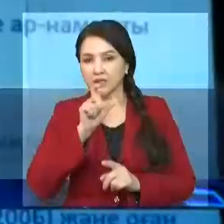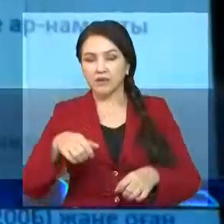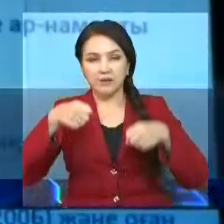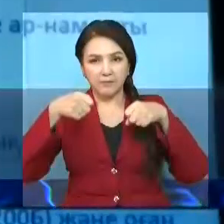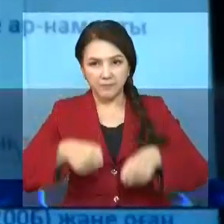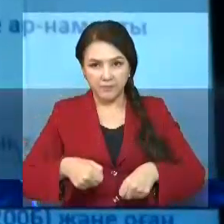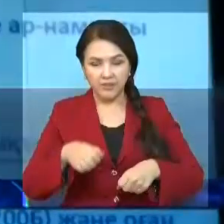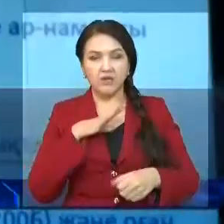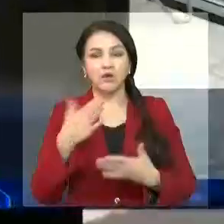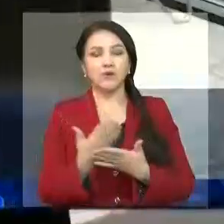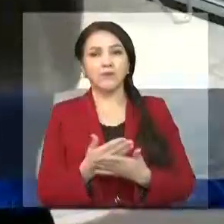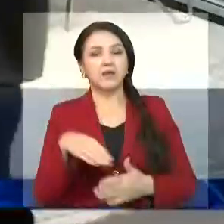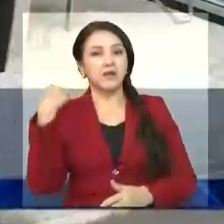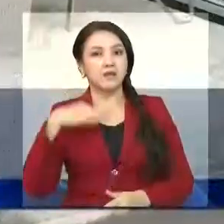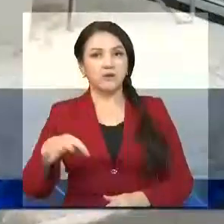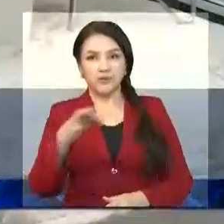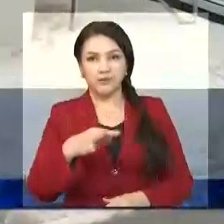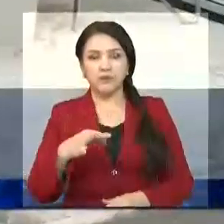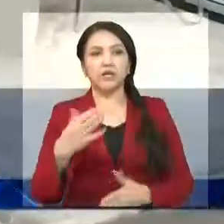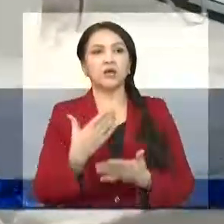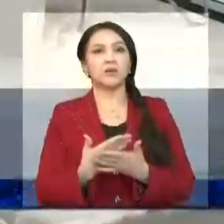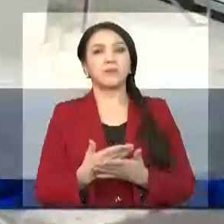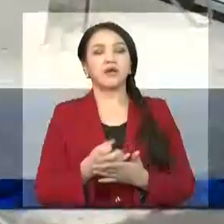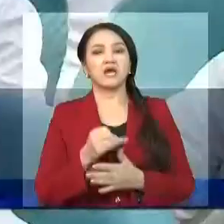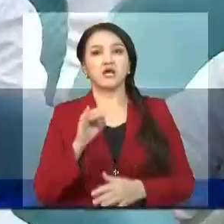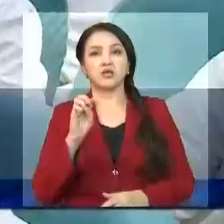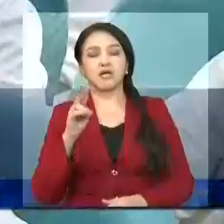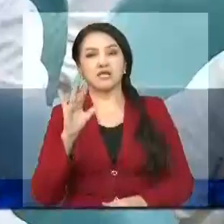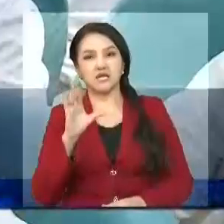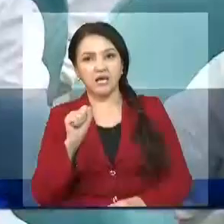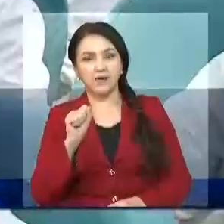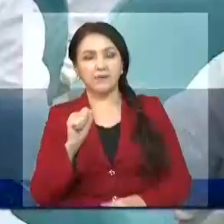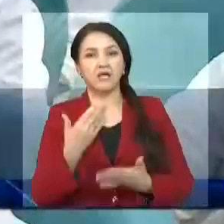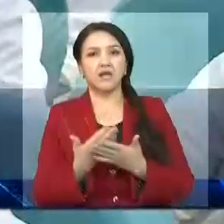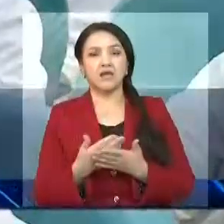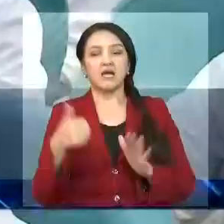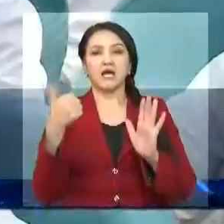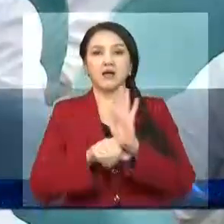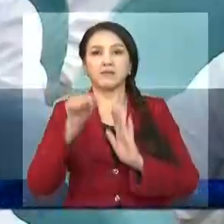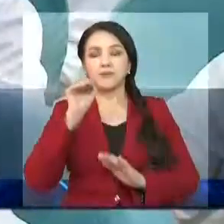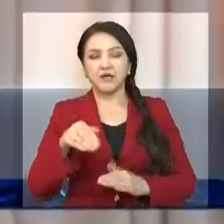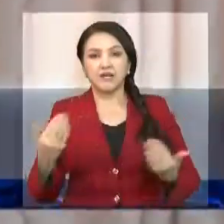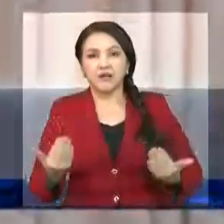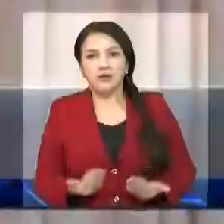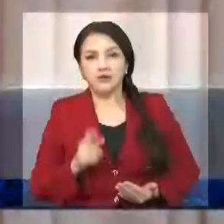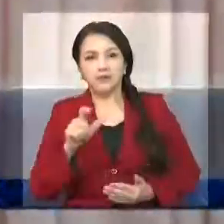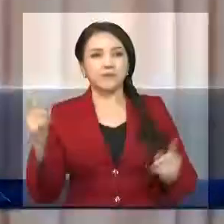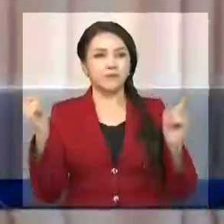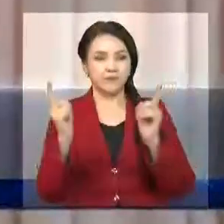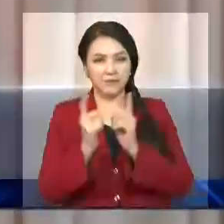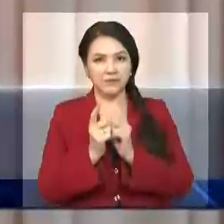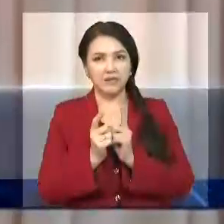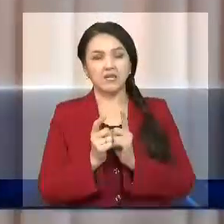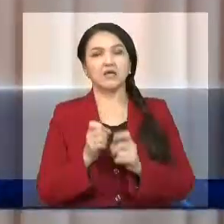құқықтары жөніндегі уәкілдің Ақтөбе облысындағы өкілі Аққалқа Байдулина аймақтың 60 мыңнан астам тұрғынымен кездесіп,